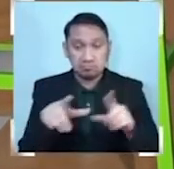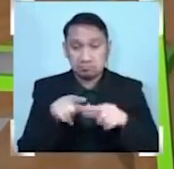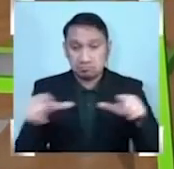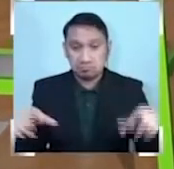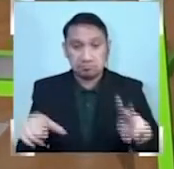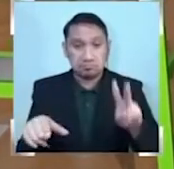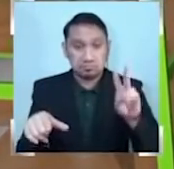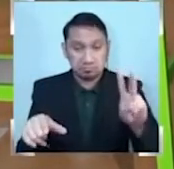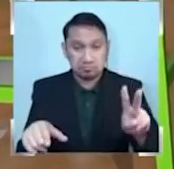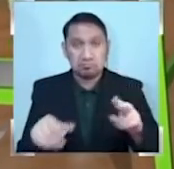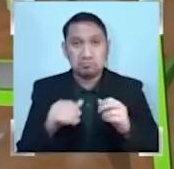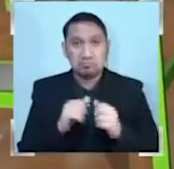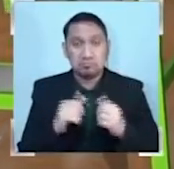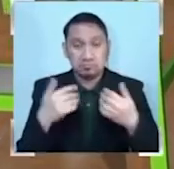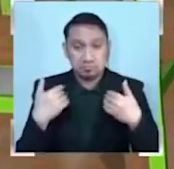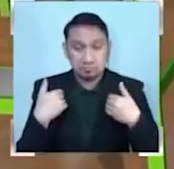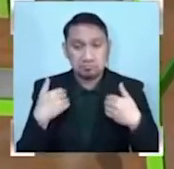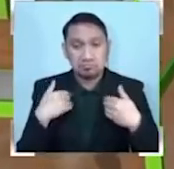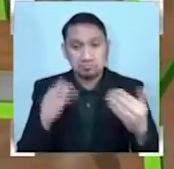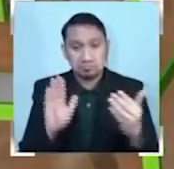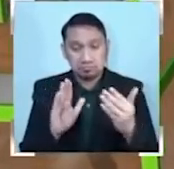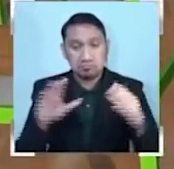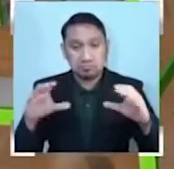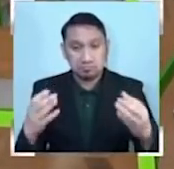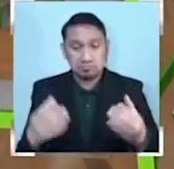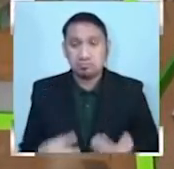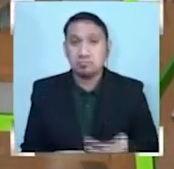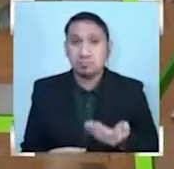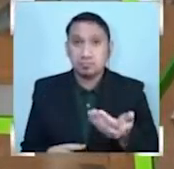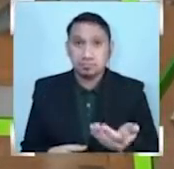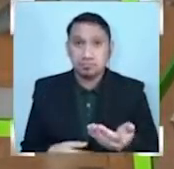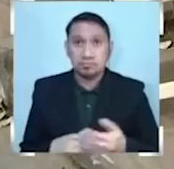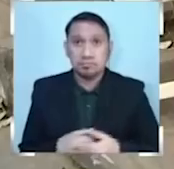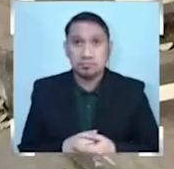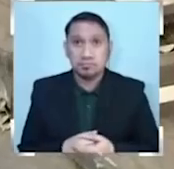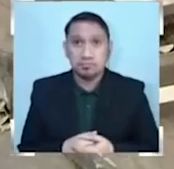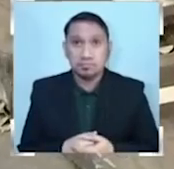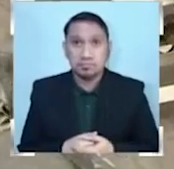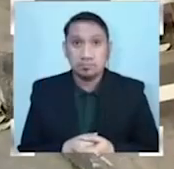in-person classes ulit. Saksi si Mark Salazar.